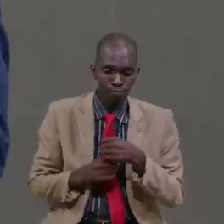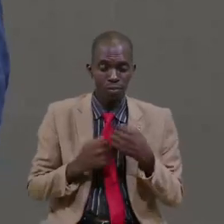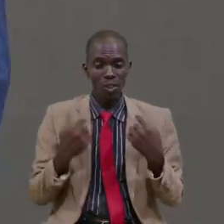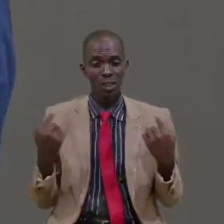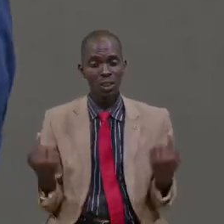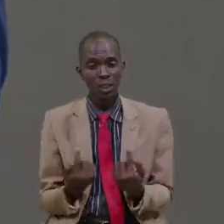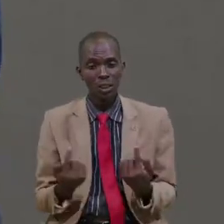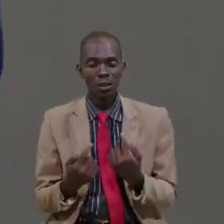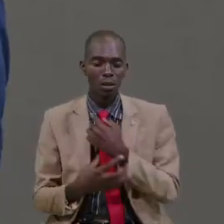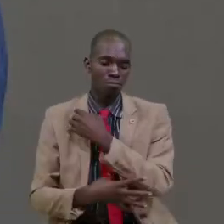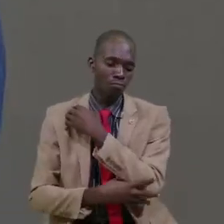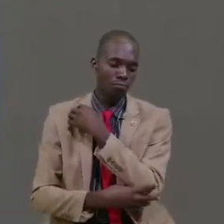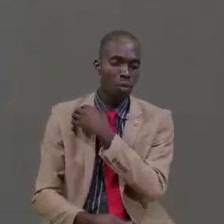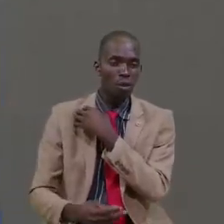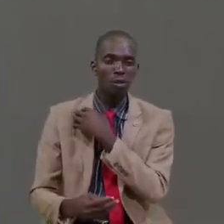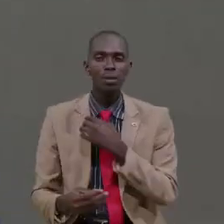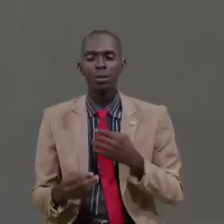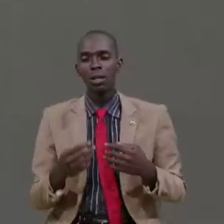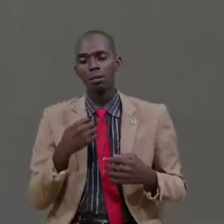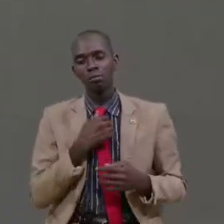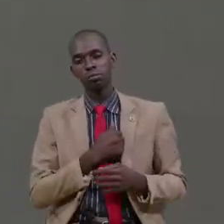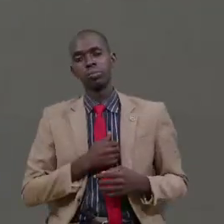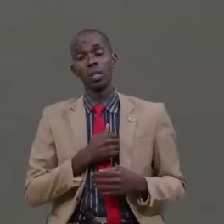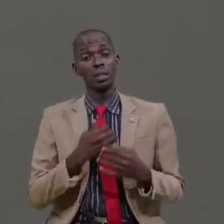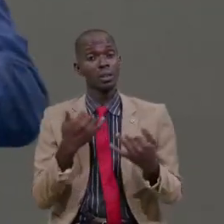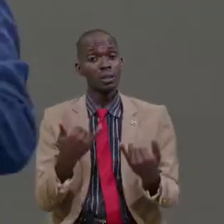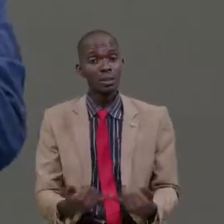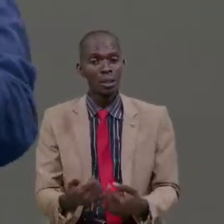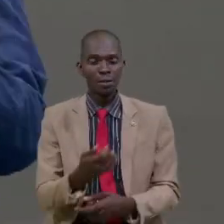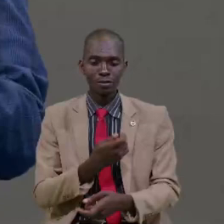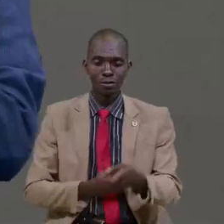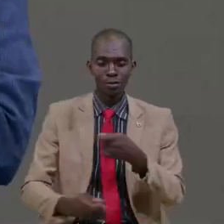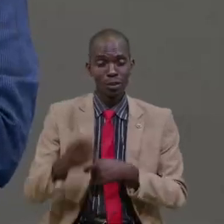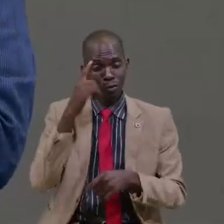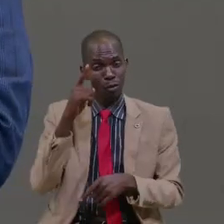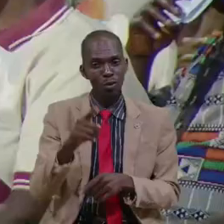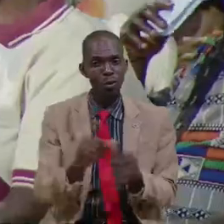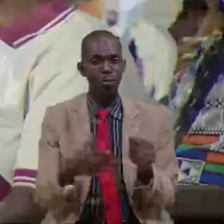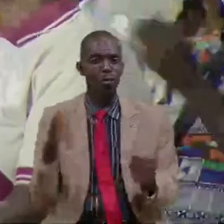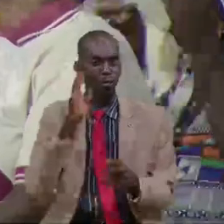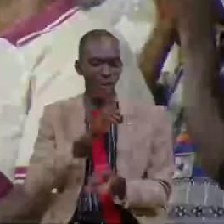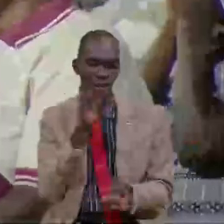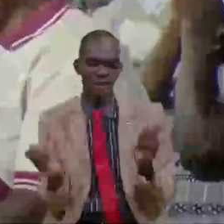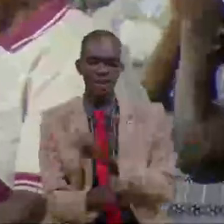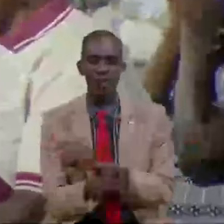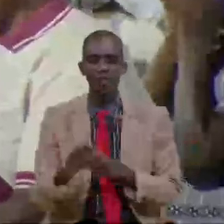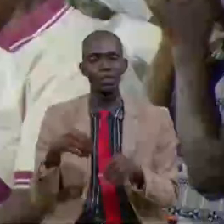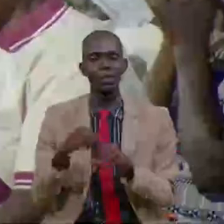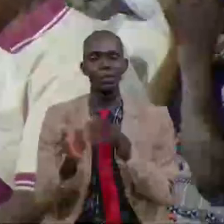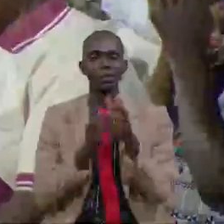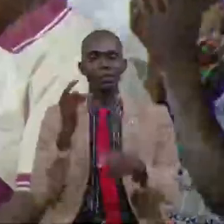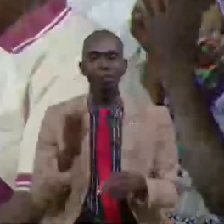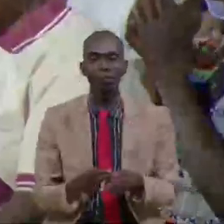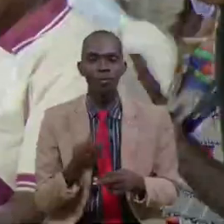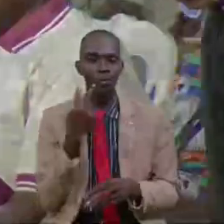péché. Là, il y a la pauvreté. Là, il y avait le regret. Maintenant, pour toi, tout va être transformé ce